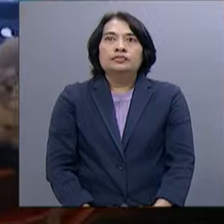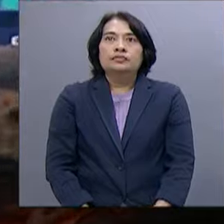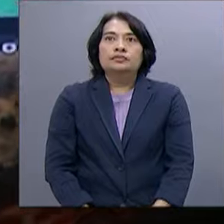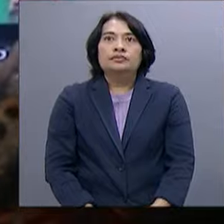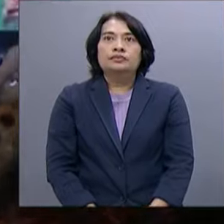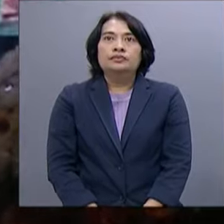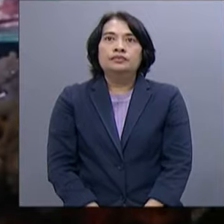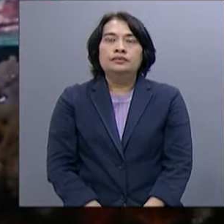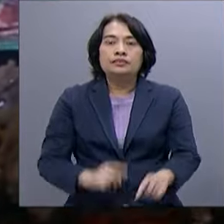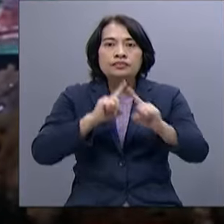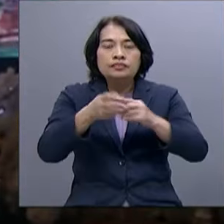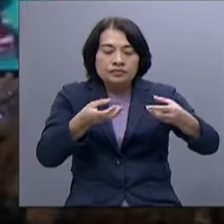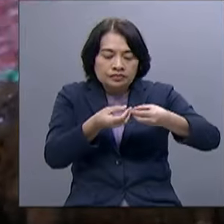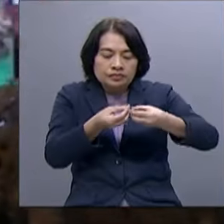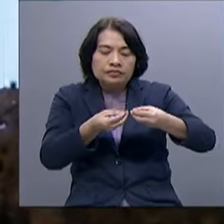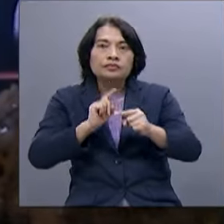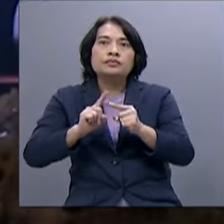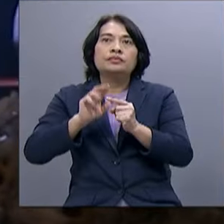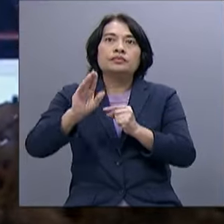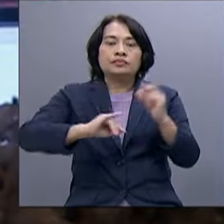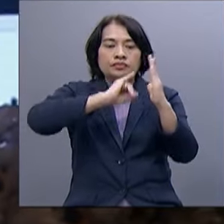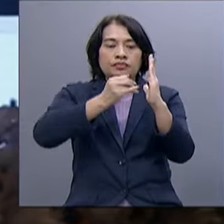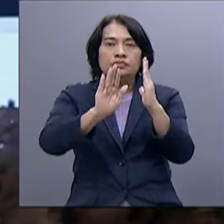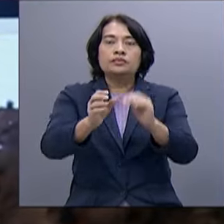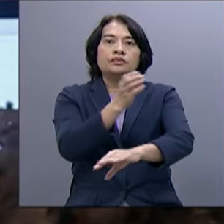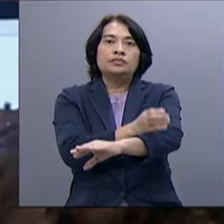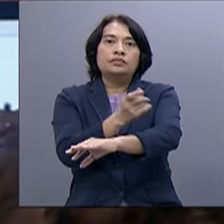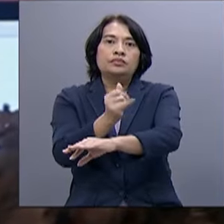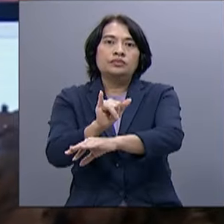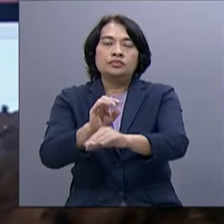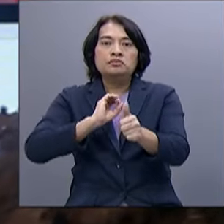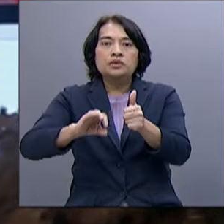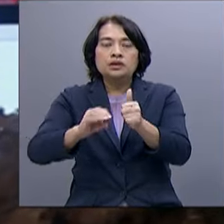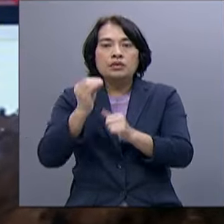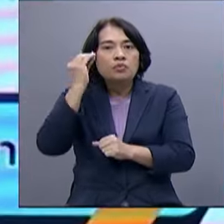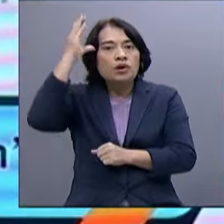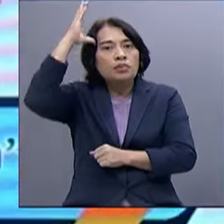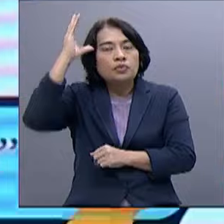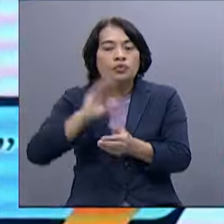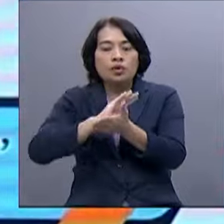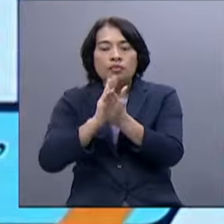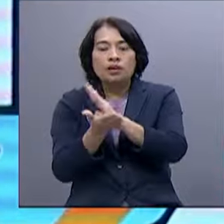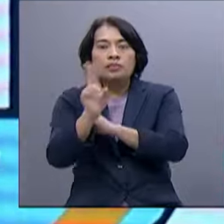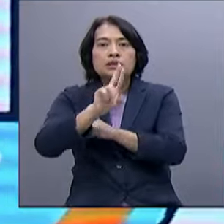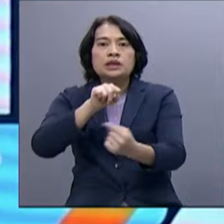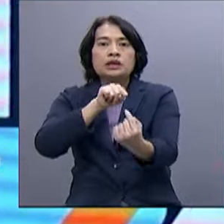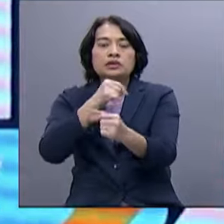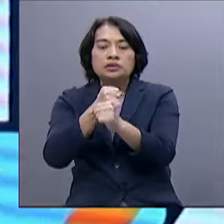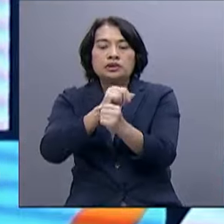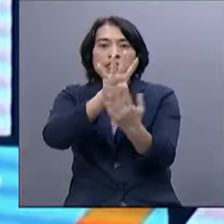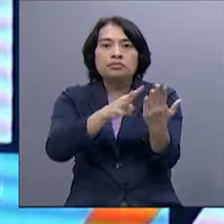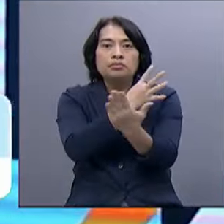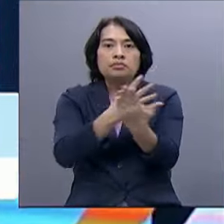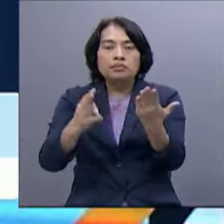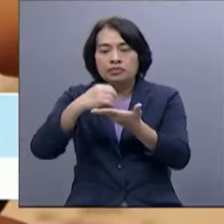การระดมความเห็นนำซอฟต์พาวเวอร์จังหวัดพระนครศรีอยุธยามาสร้างองค์ความรู้ให้บุคลากรเอามาปรับใช้ในการสร้างแผนการเรียนการส